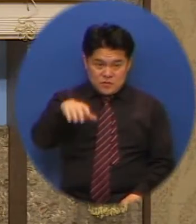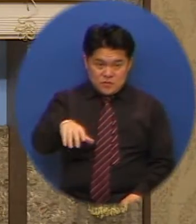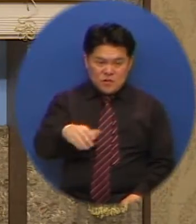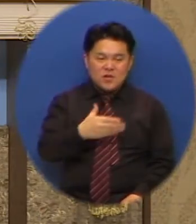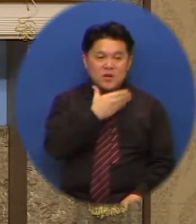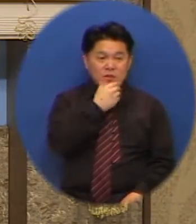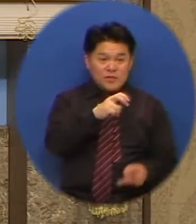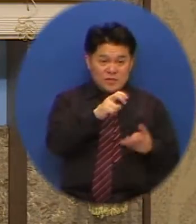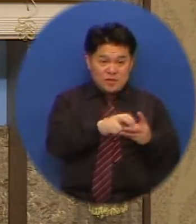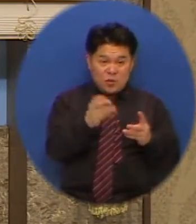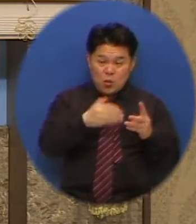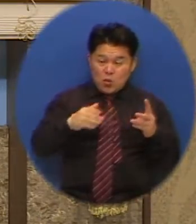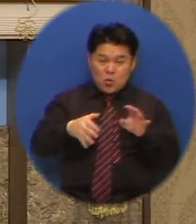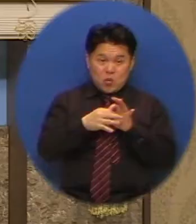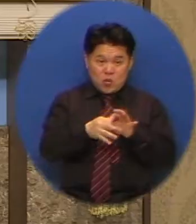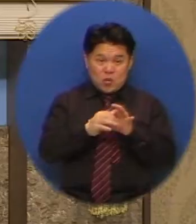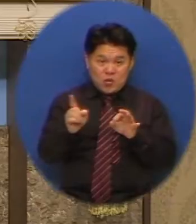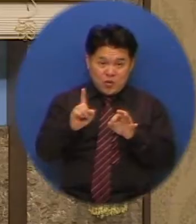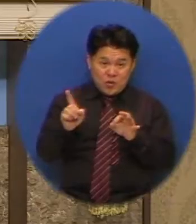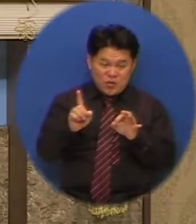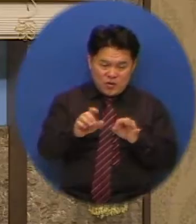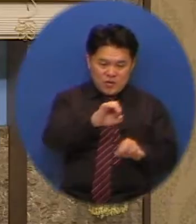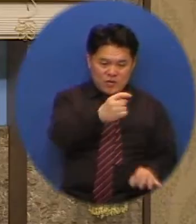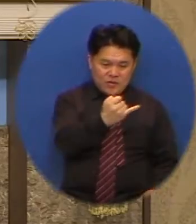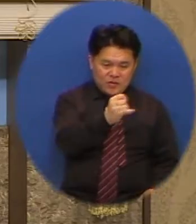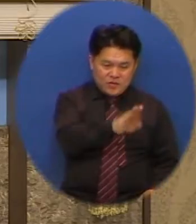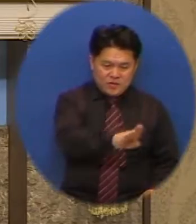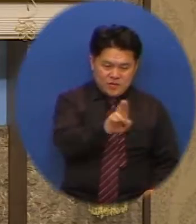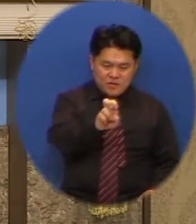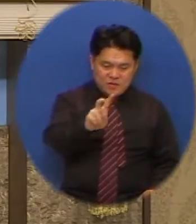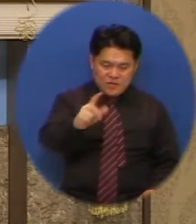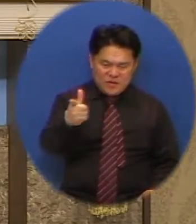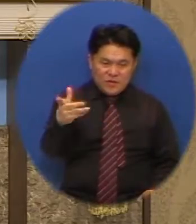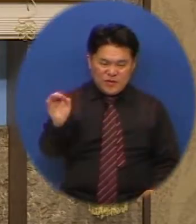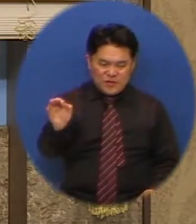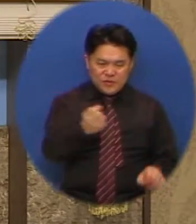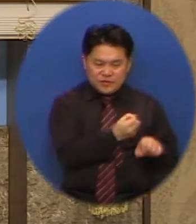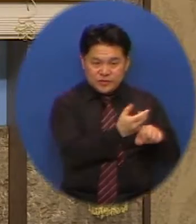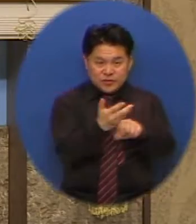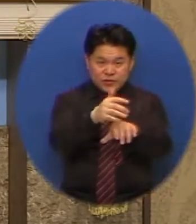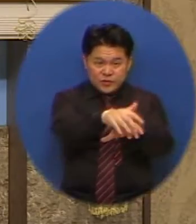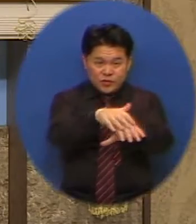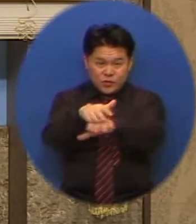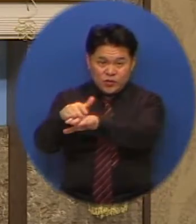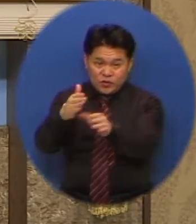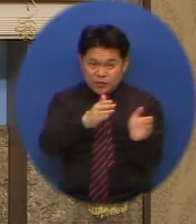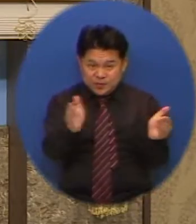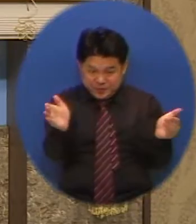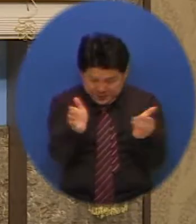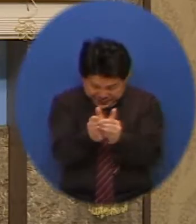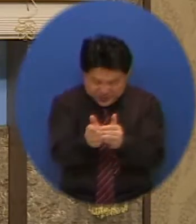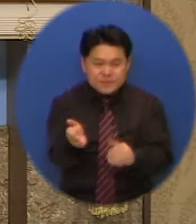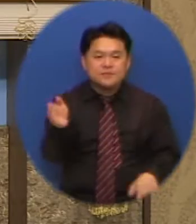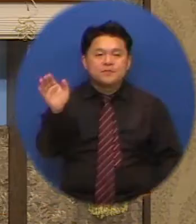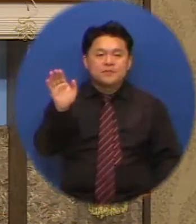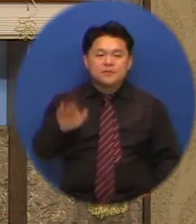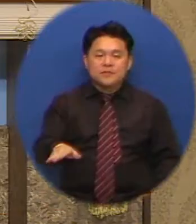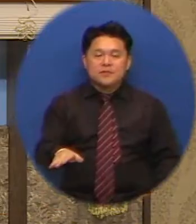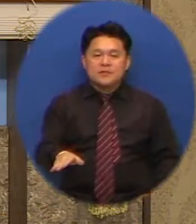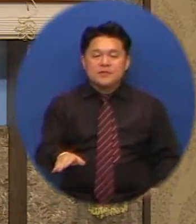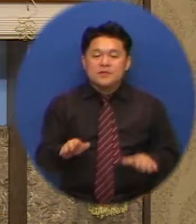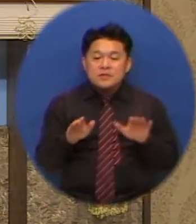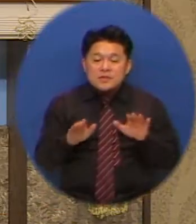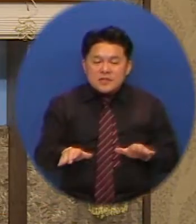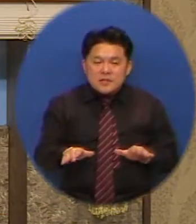공공 부분은 읍면동까지 이렇게 딱 전달 체계를 만들어 놨습니다. 근데 우리 실제